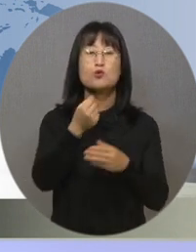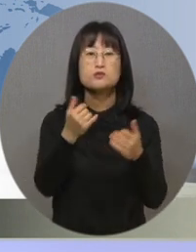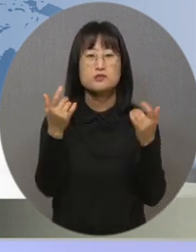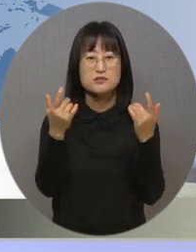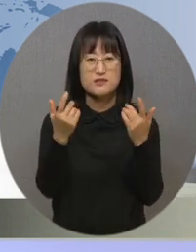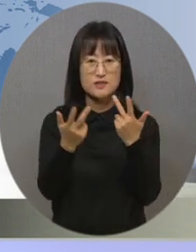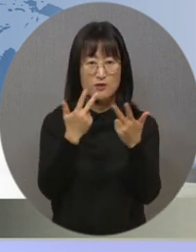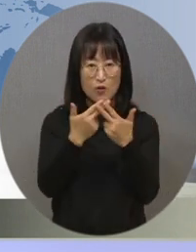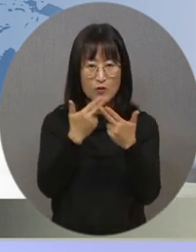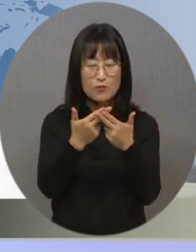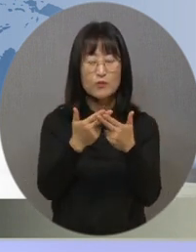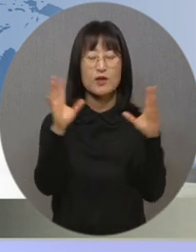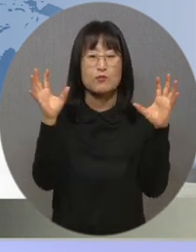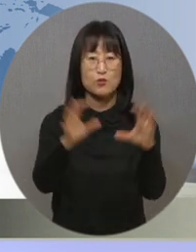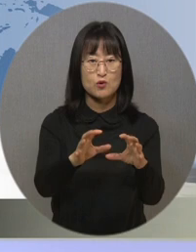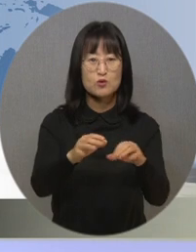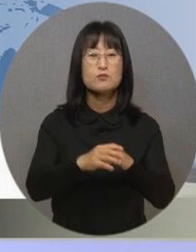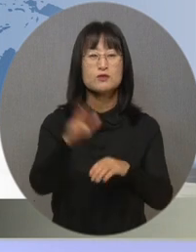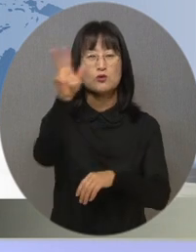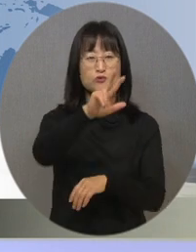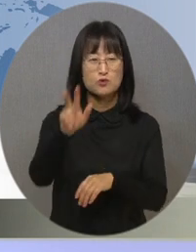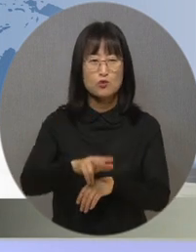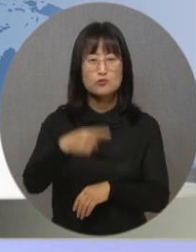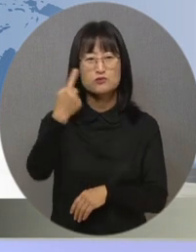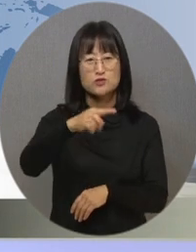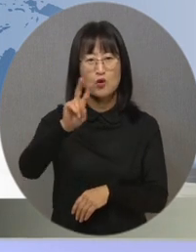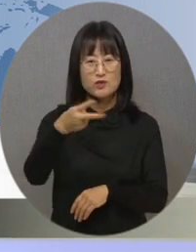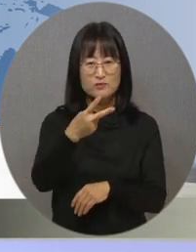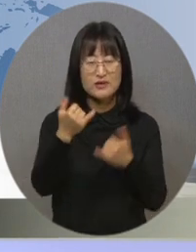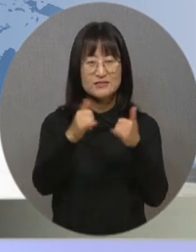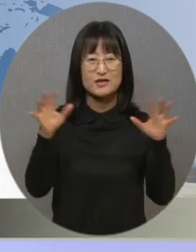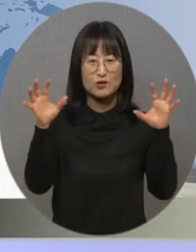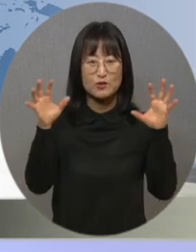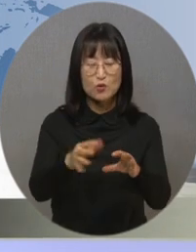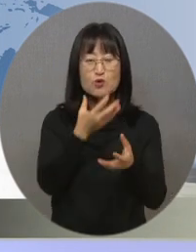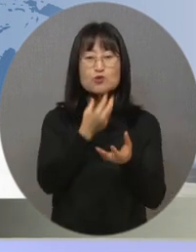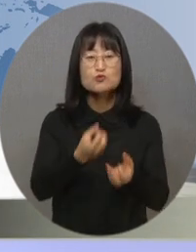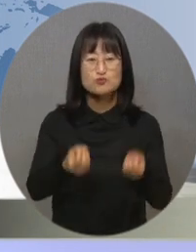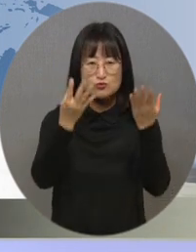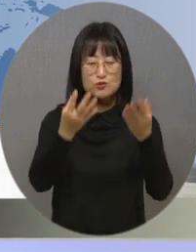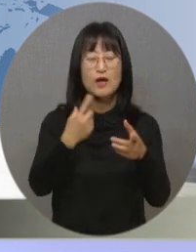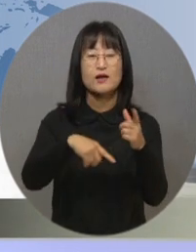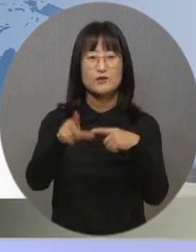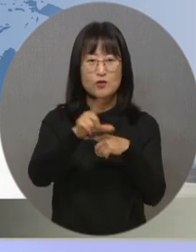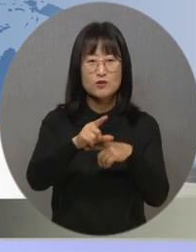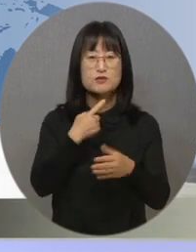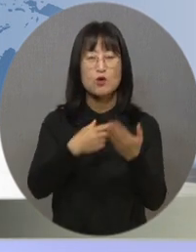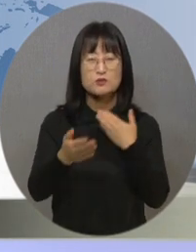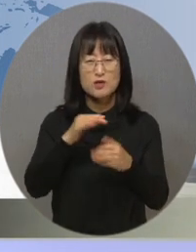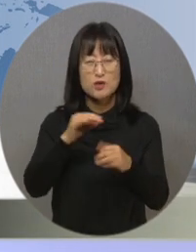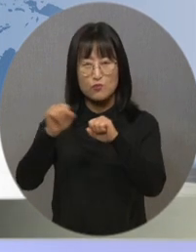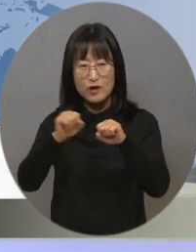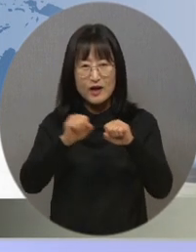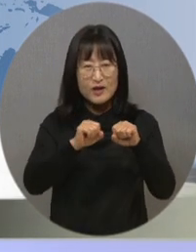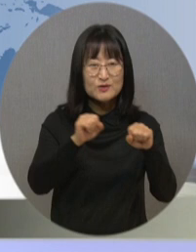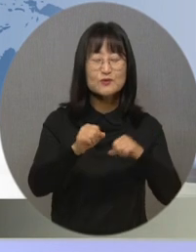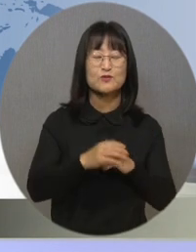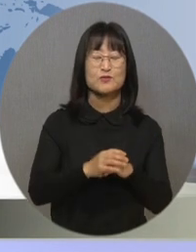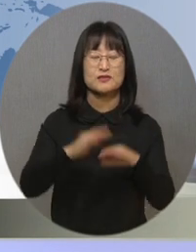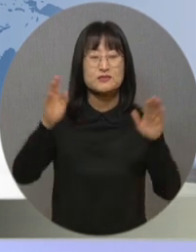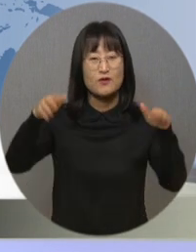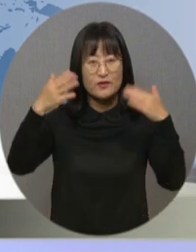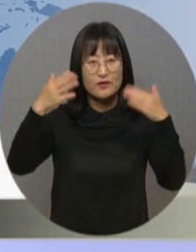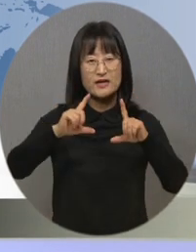전국에서 1,200여 명의 참가자가 함께했는데요. 축하 공연을 비롯한 다양한 체험 활동이 이어지며 잊지 못할